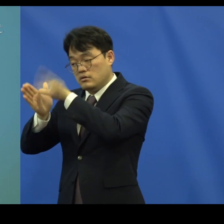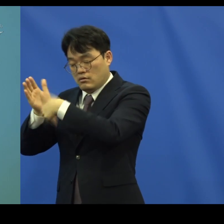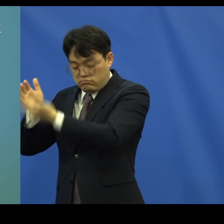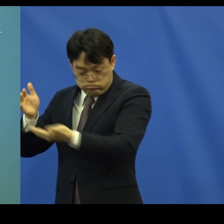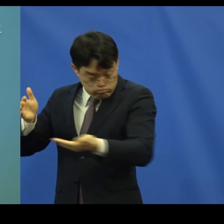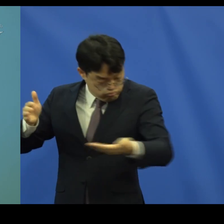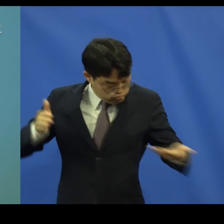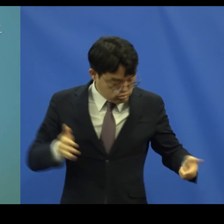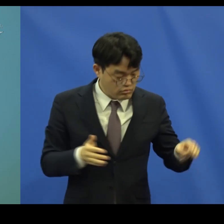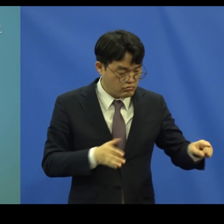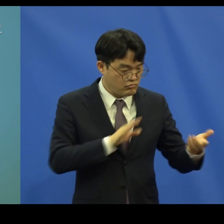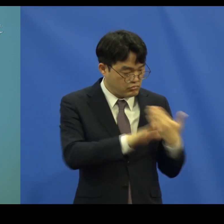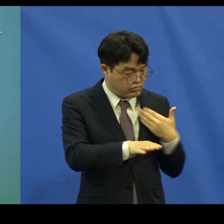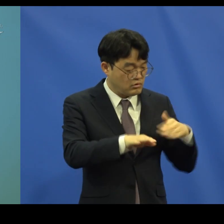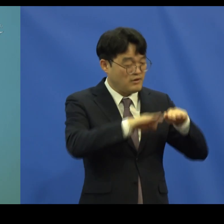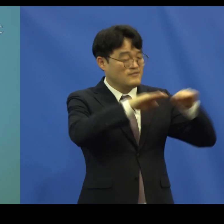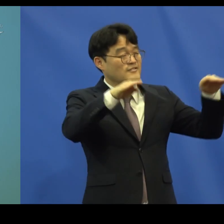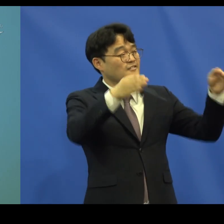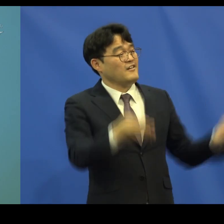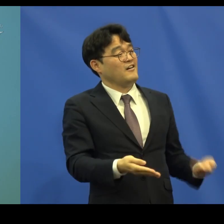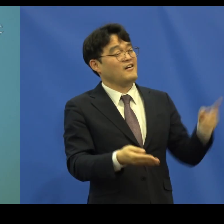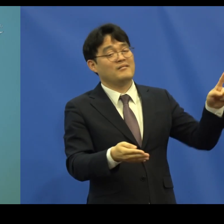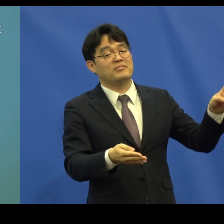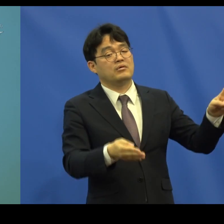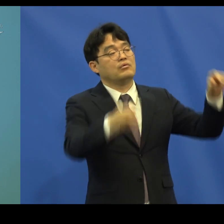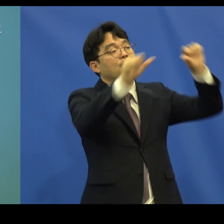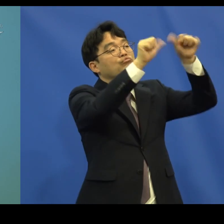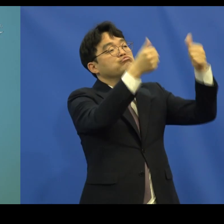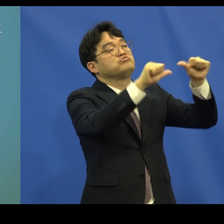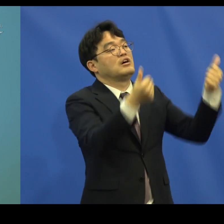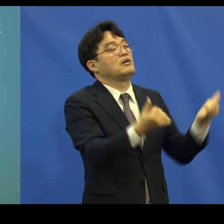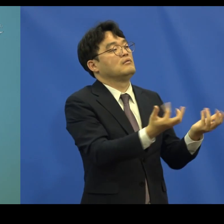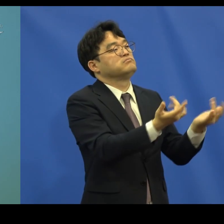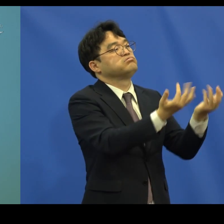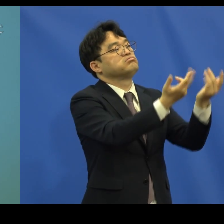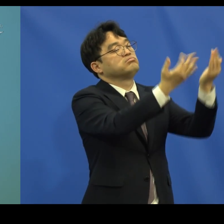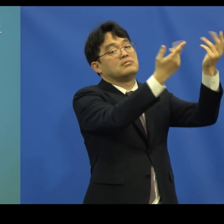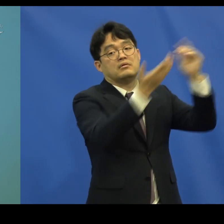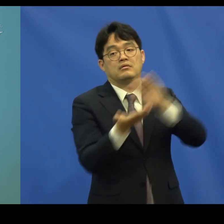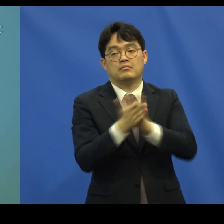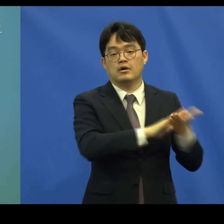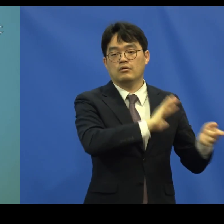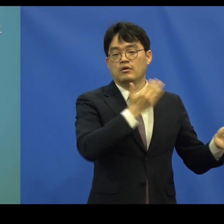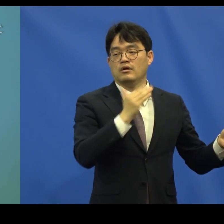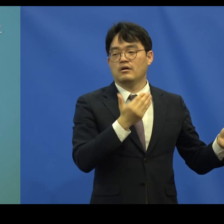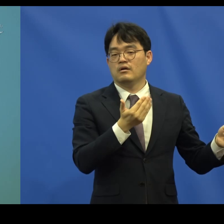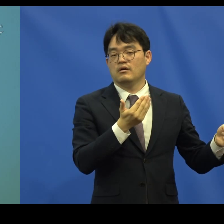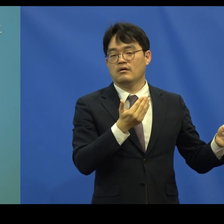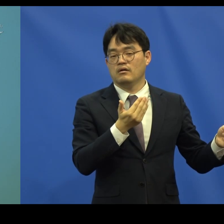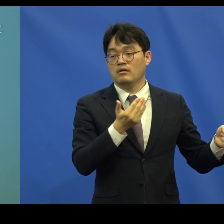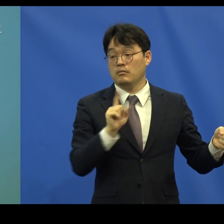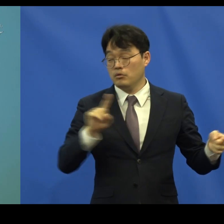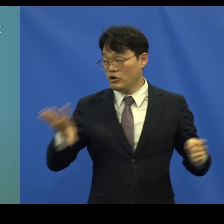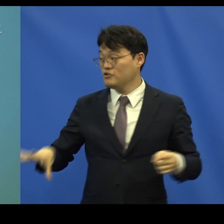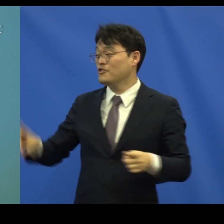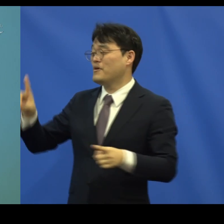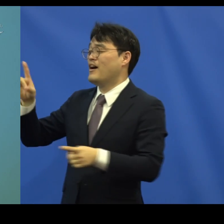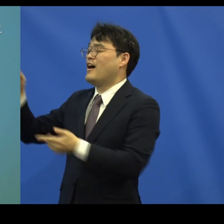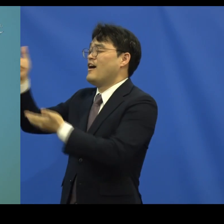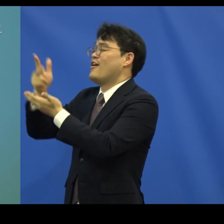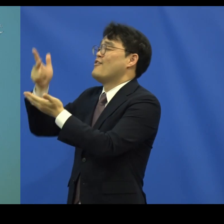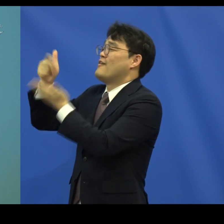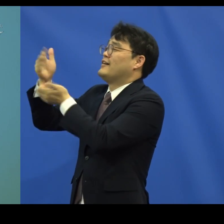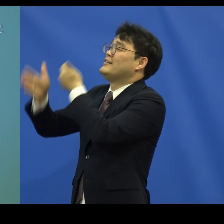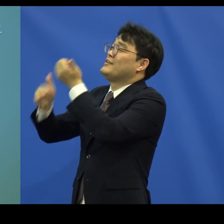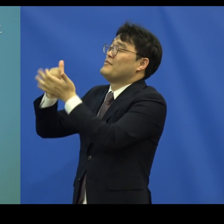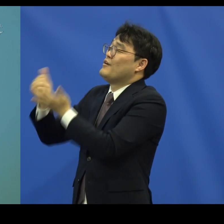제단이 우상을 누가 올려놓겠어요? 근데 세월이 오래 가면 하나님을 섬기던 제단이 무너지면서 그